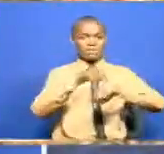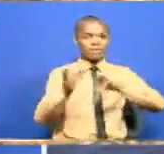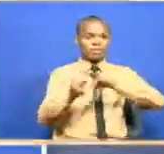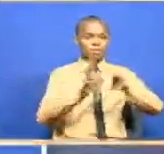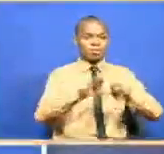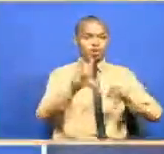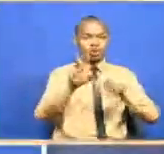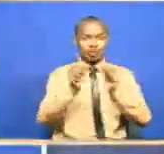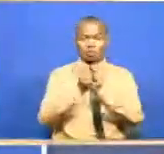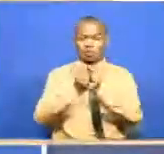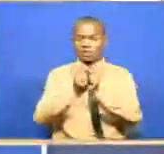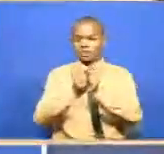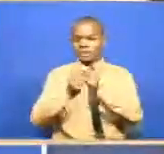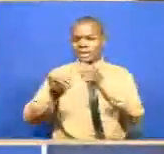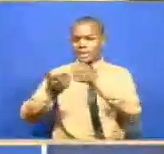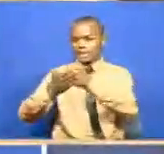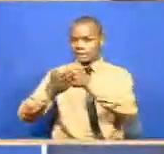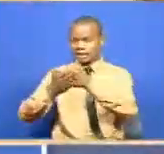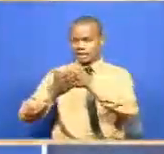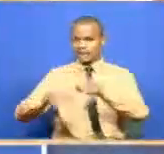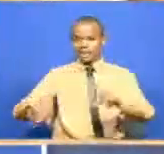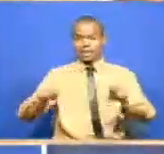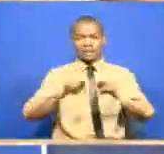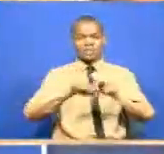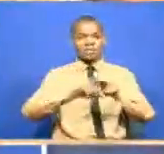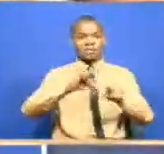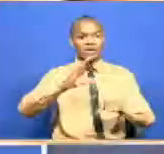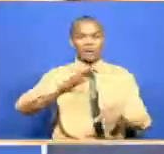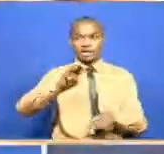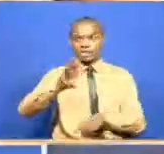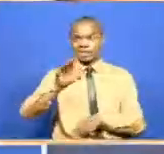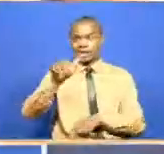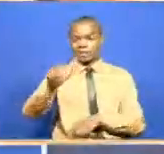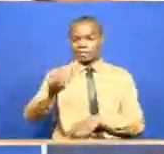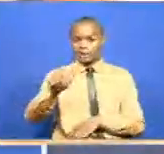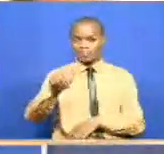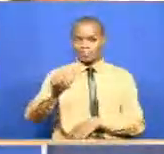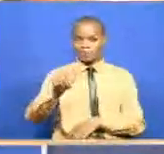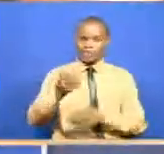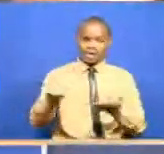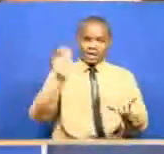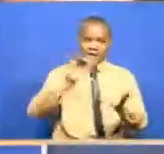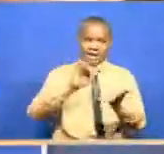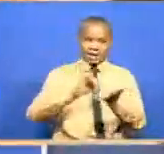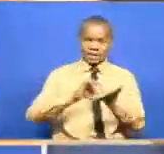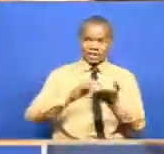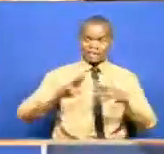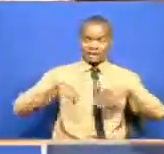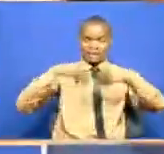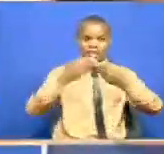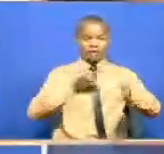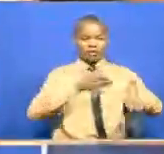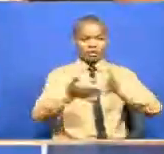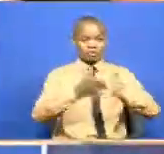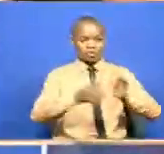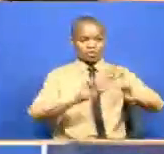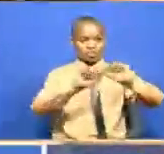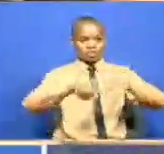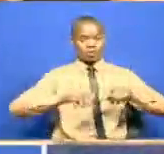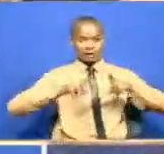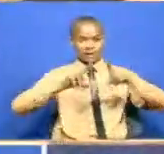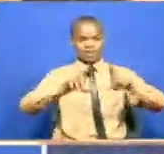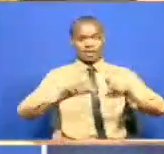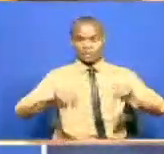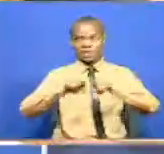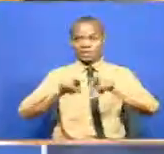mwaka 2019, halmashauri ya usimamizi wa masoko ya mtaji kwa mara nyingine ilipewa mamlaka ya kutoa leseni kwa minada